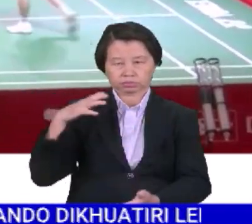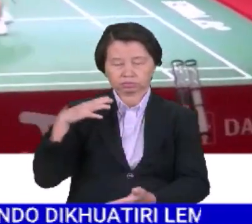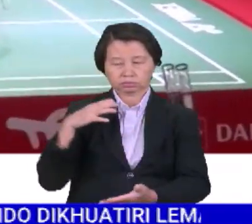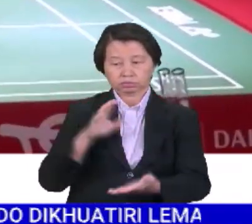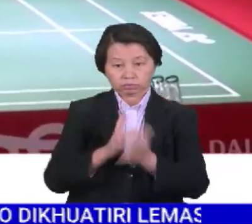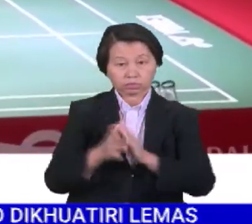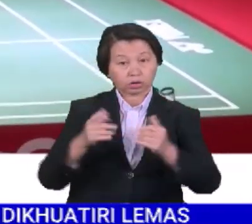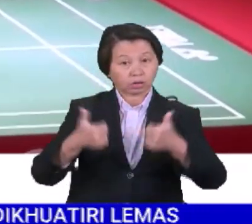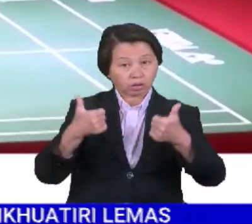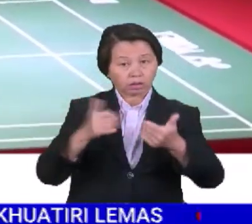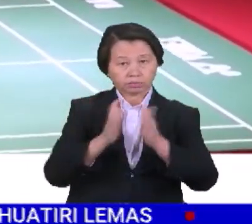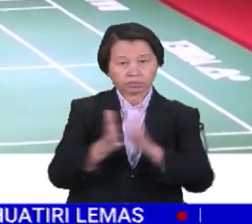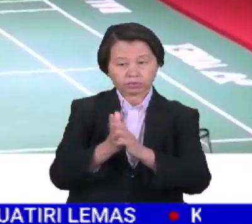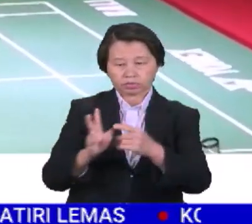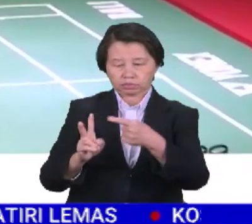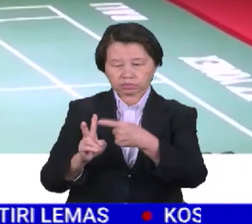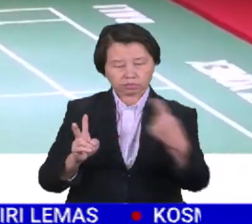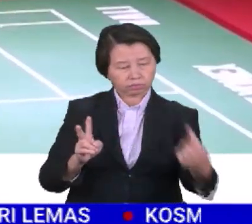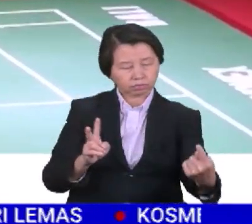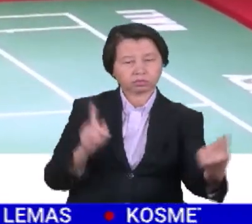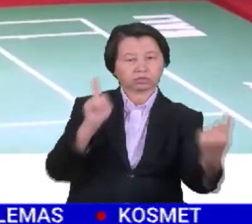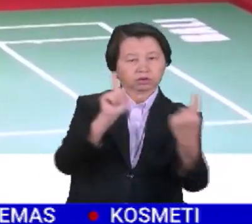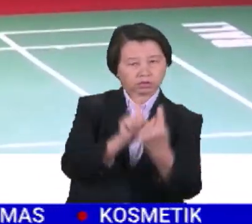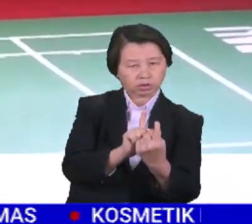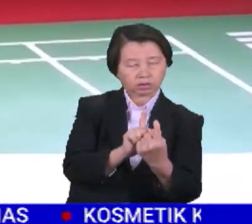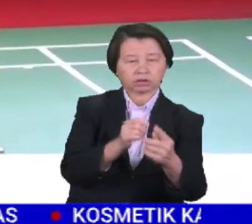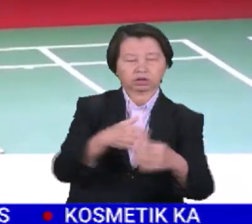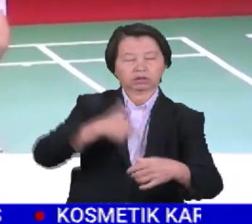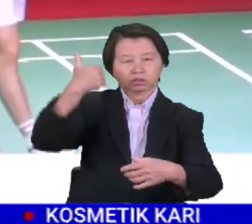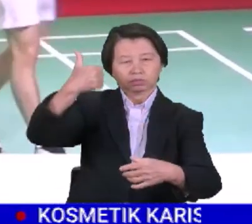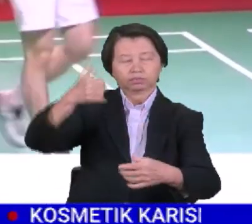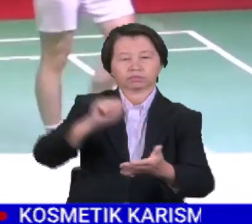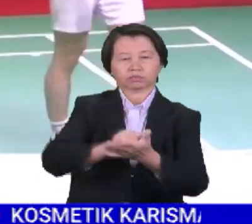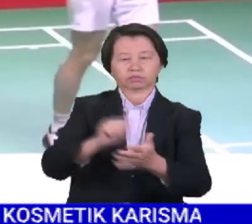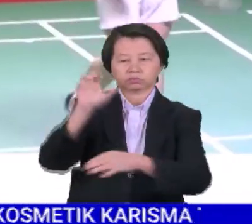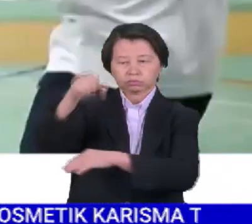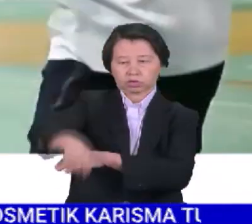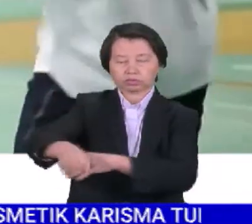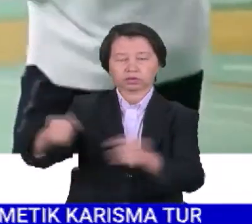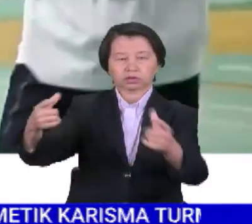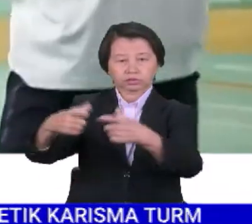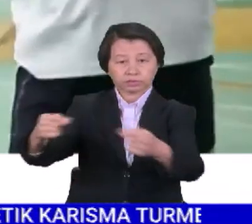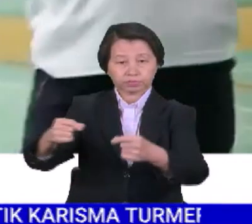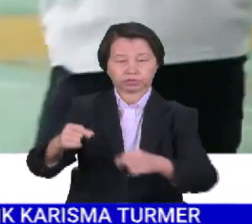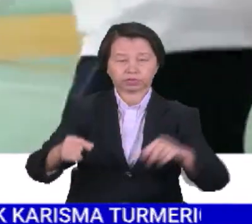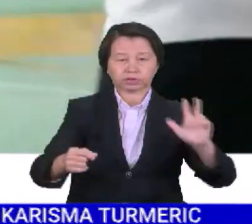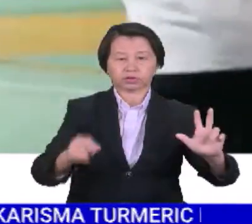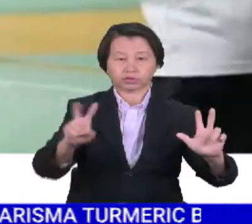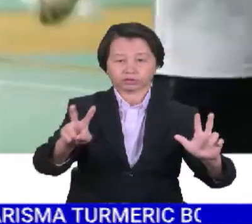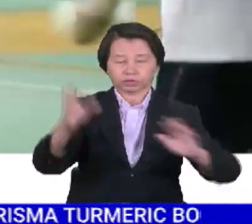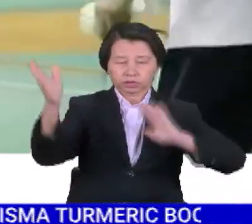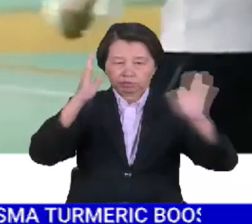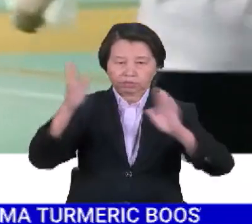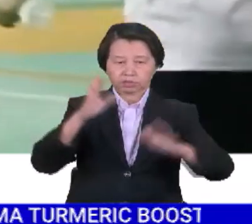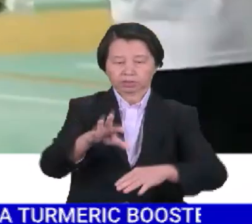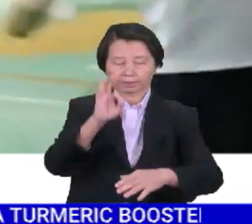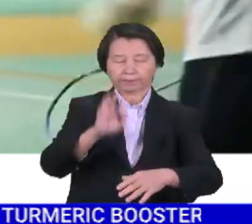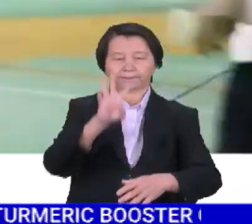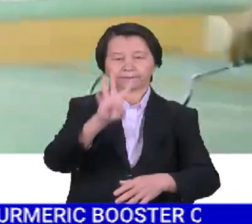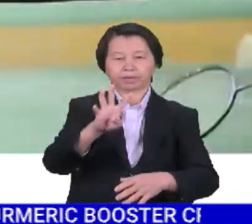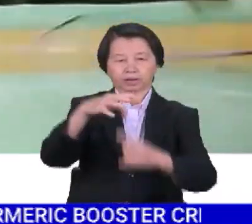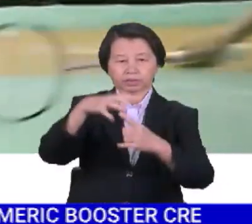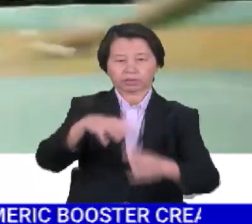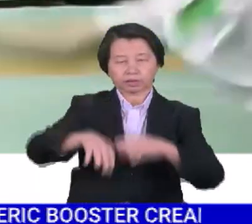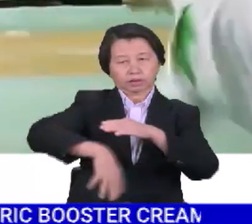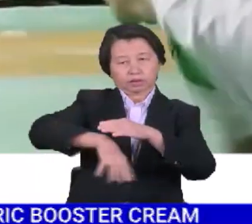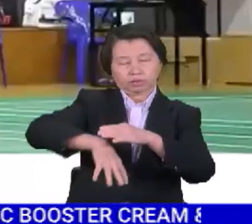menjadi apabila gandingan Aaron dan e menyumbang mata kemenangan ketika menewaskan jepun 3-2 Malaysia selaku pilihan keempat kejohanan